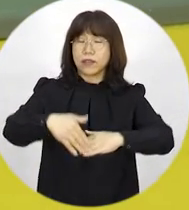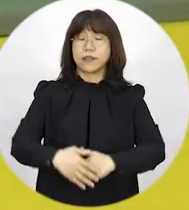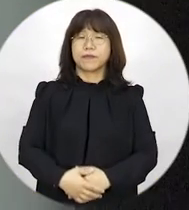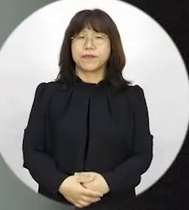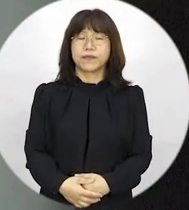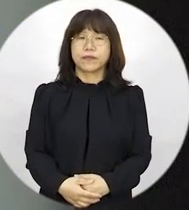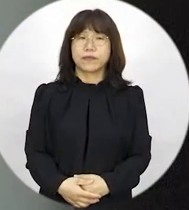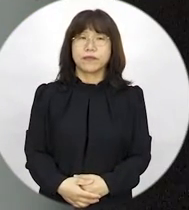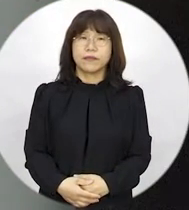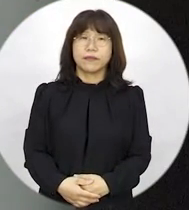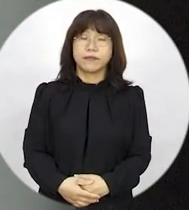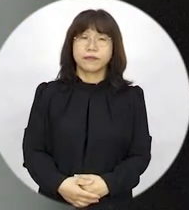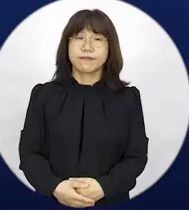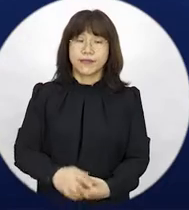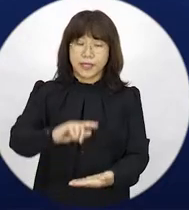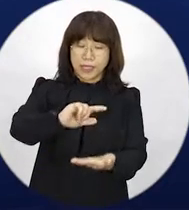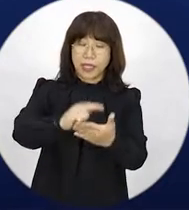있습니다.